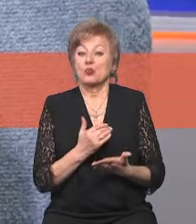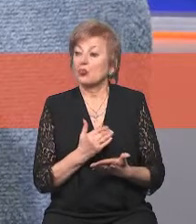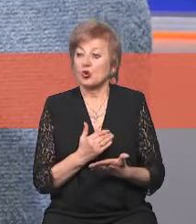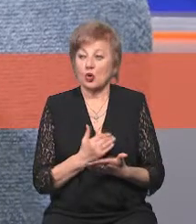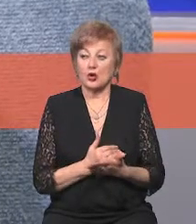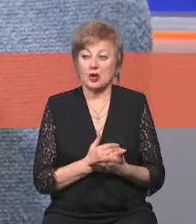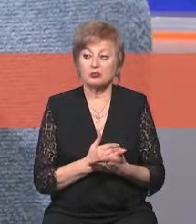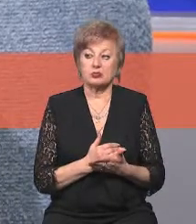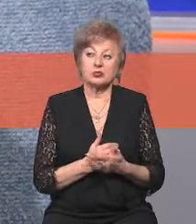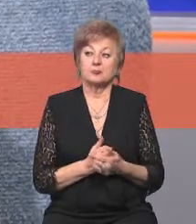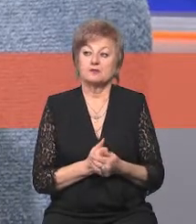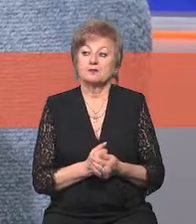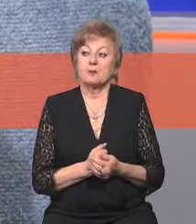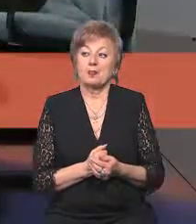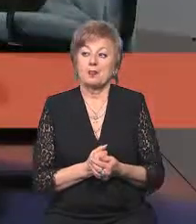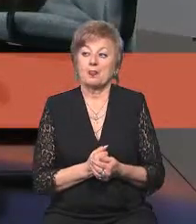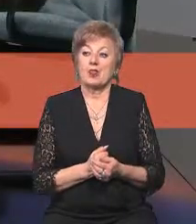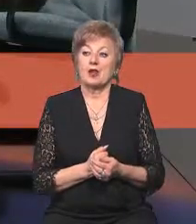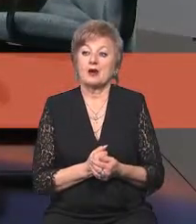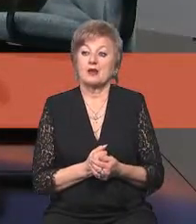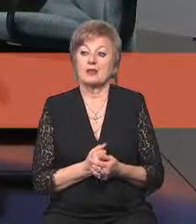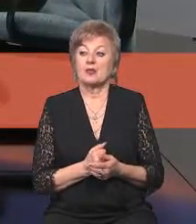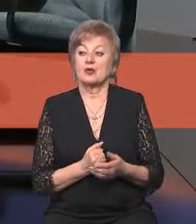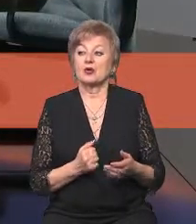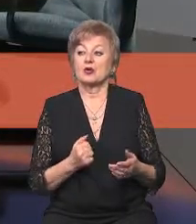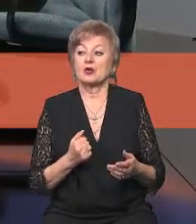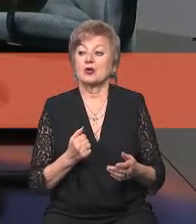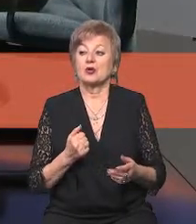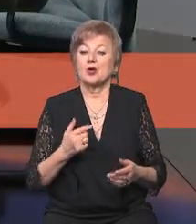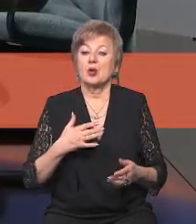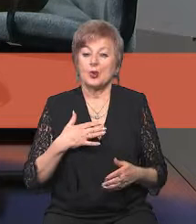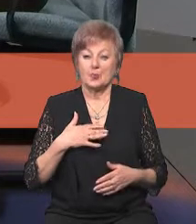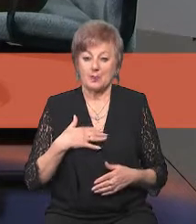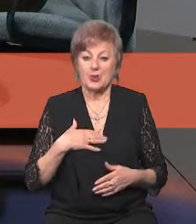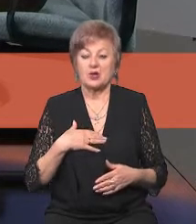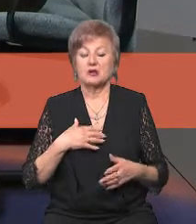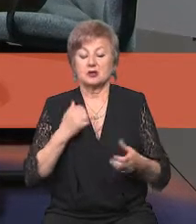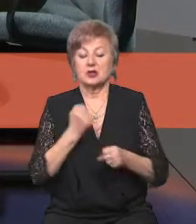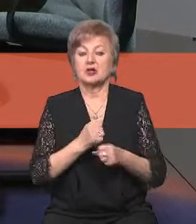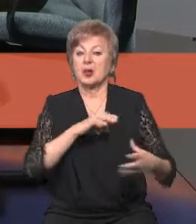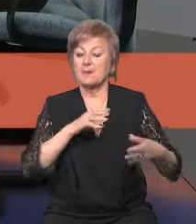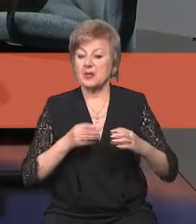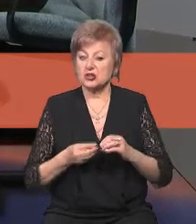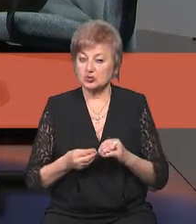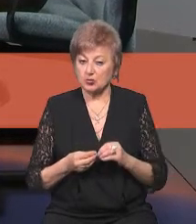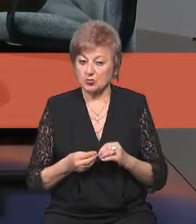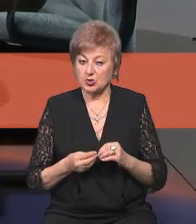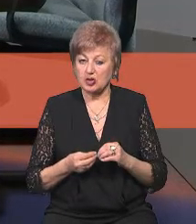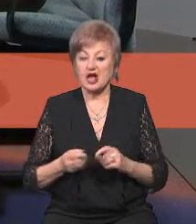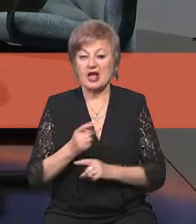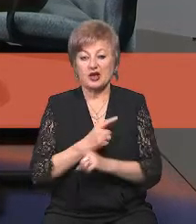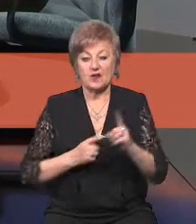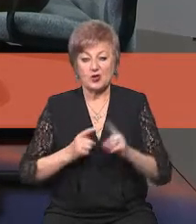І от, власне, пані Алісо, на цьому семінарі підводилися підсумки, так? От підсумки